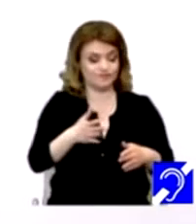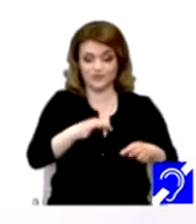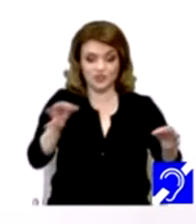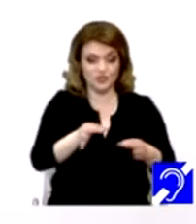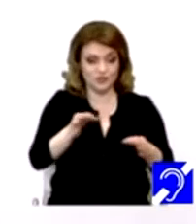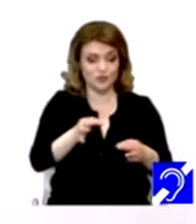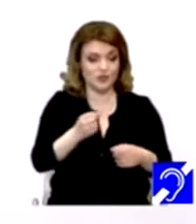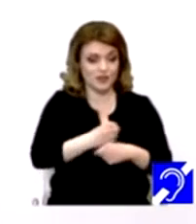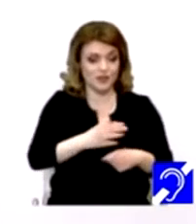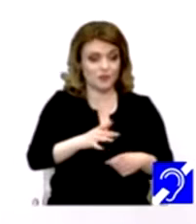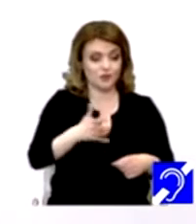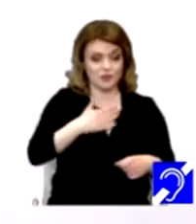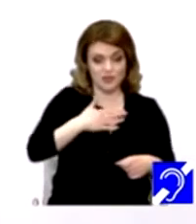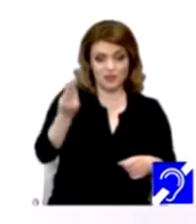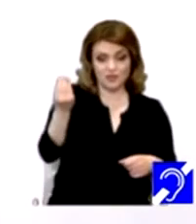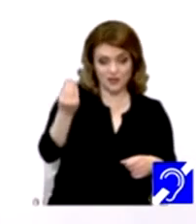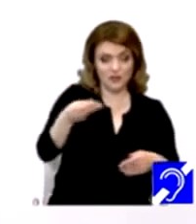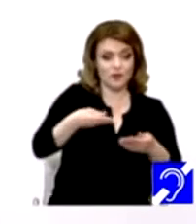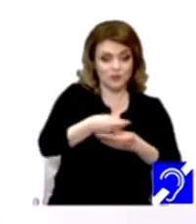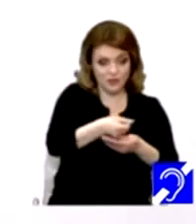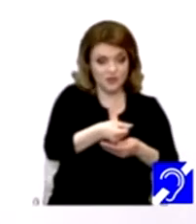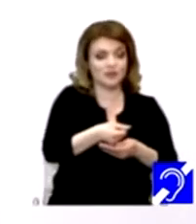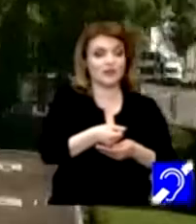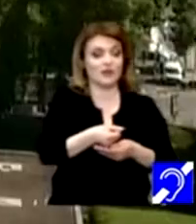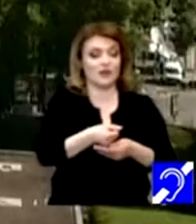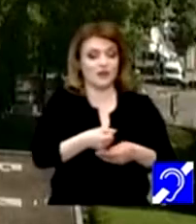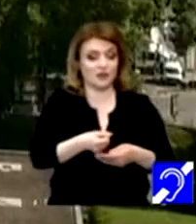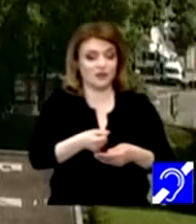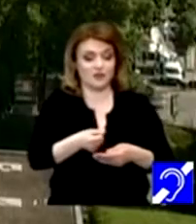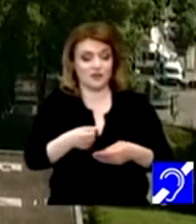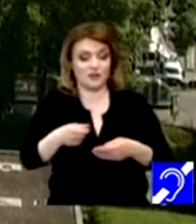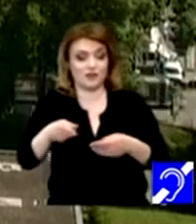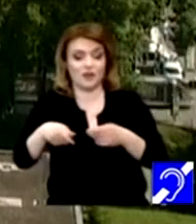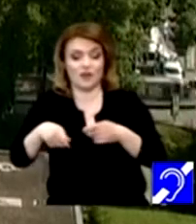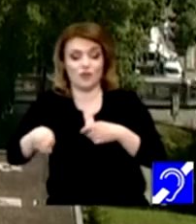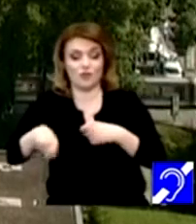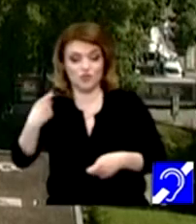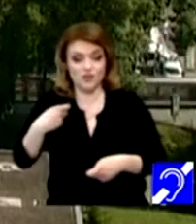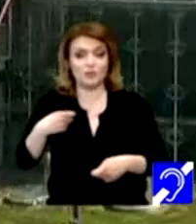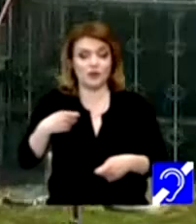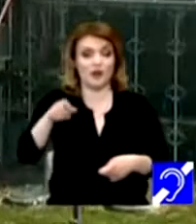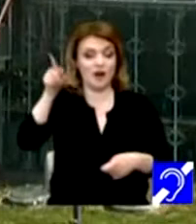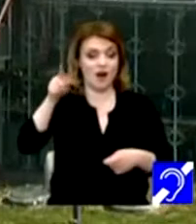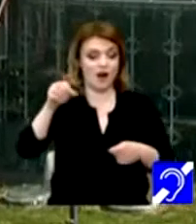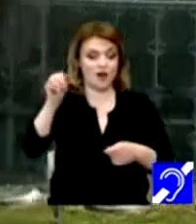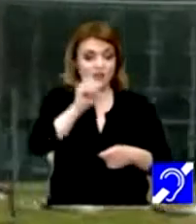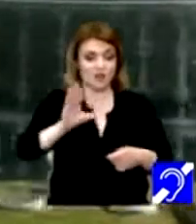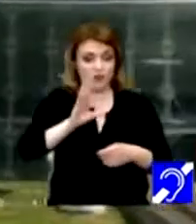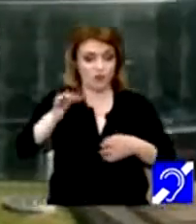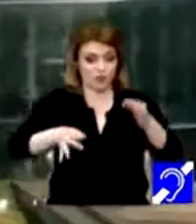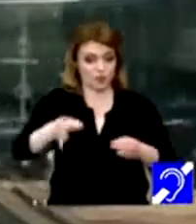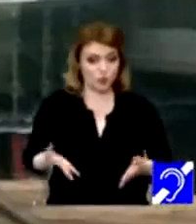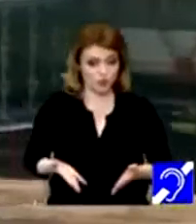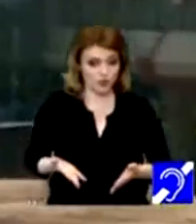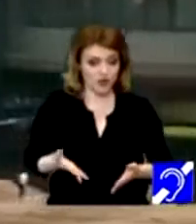noi din banii noștri, din banii contribuabililor, am achitat suma și de către Curtea Europeană. De altfel, CEDO le-a dat câștig de cauză victimelor în 20